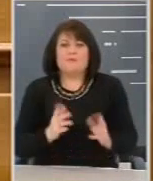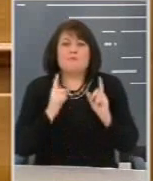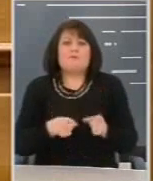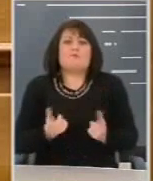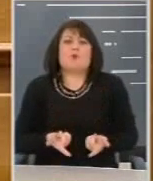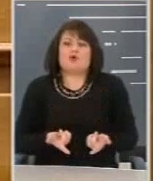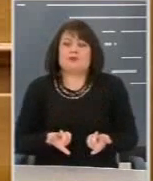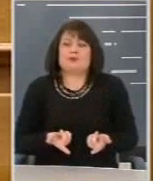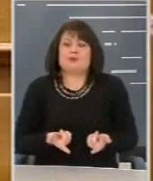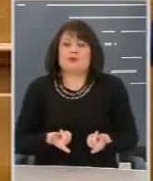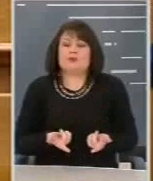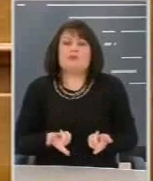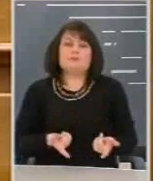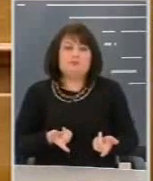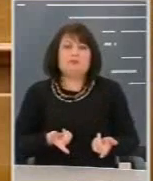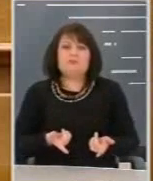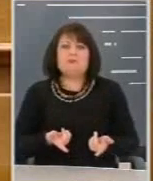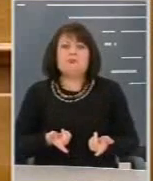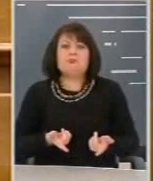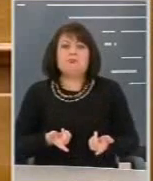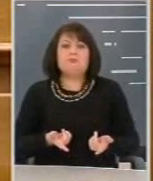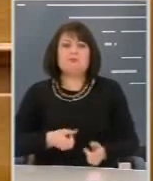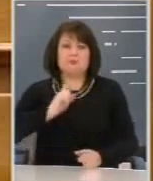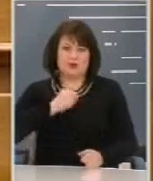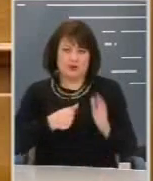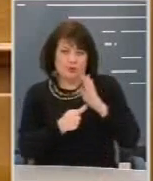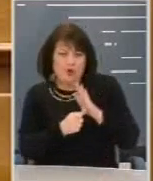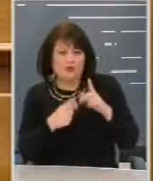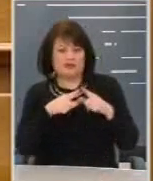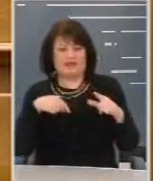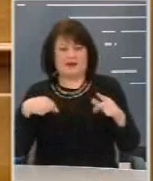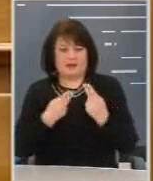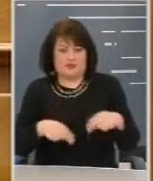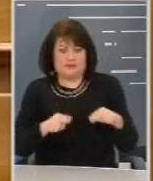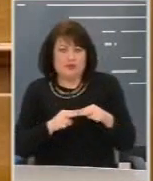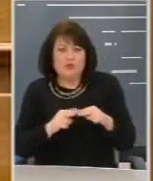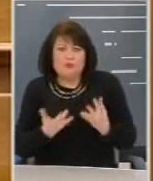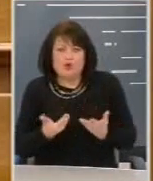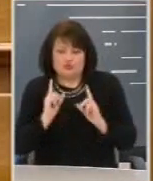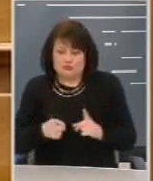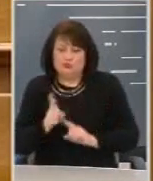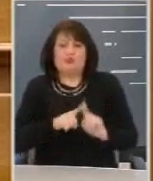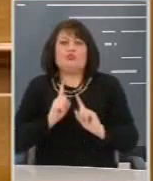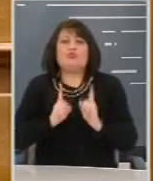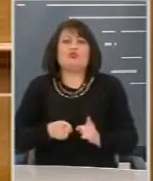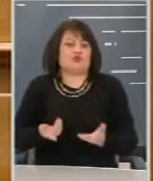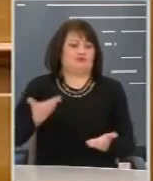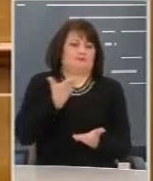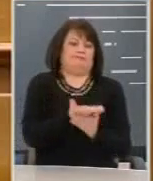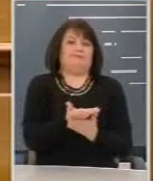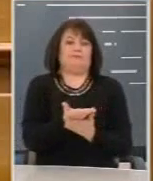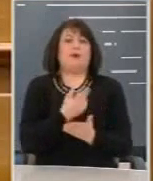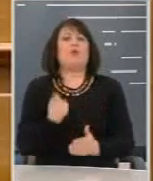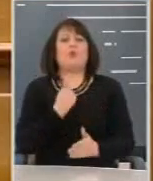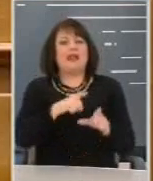απόφαση, σαν πρακτικό διοικητικού, σαν εντολή Προέδρου, να ζητήσετε δάνειο? Συνήθως μια εταιρεία κάνει ένα διοικητικό συμβούλιο